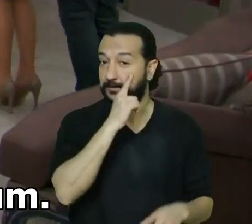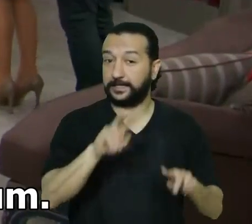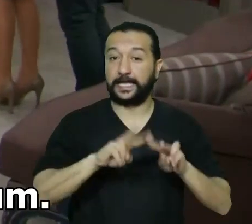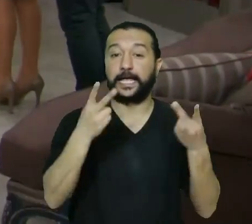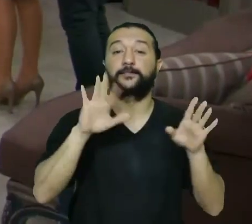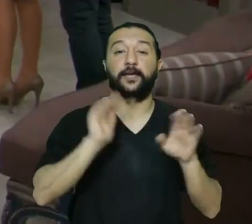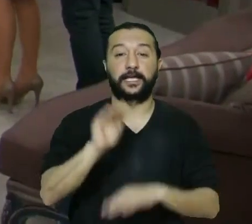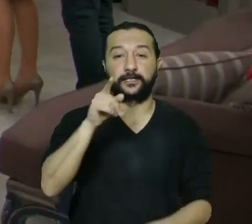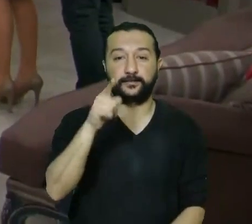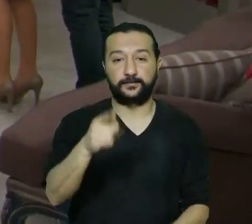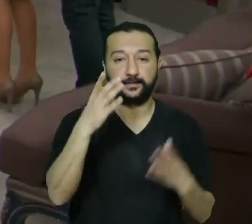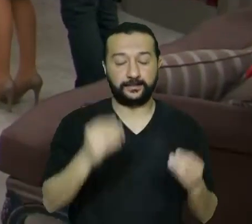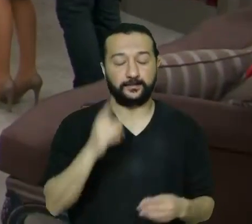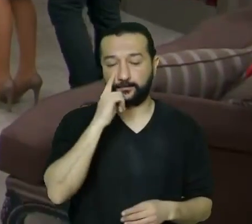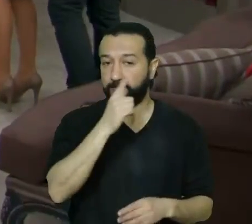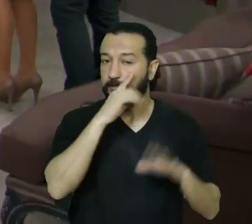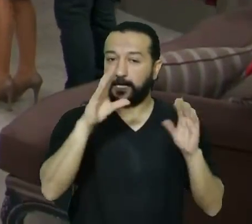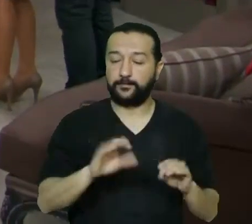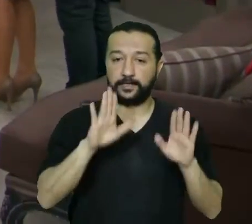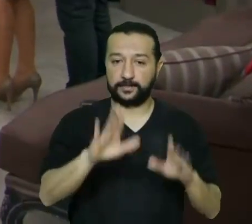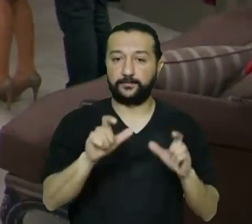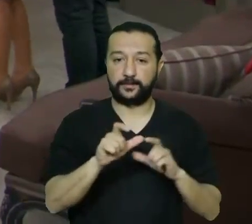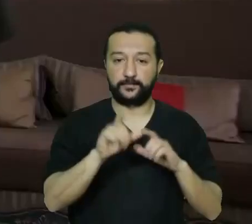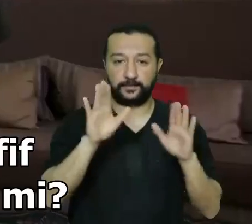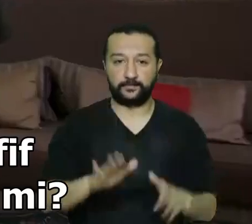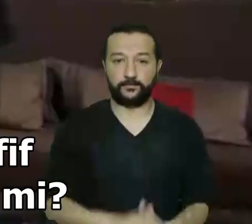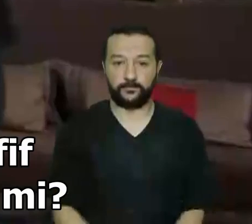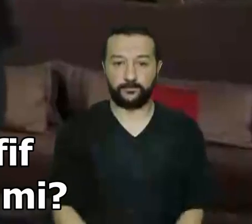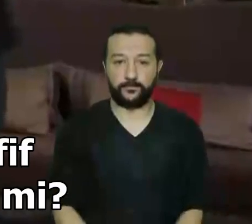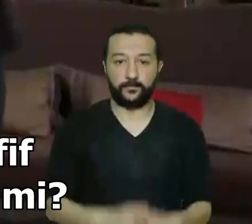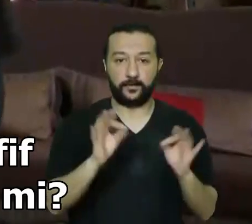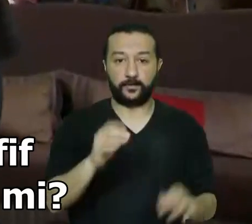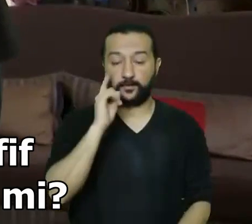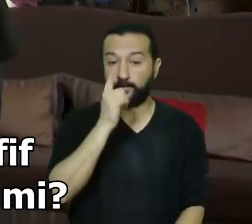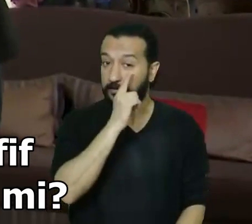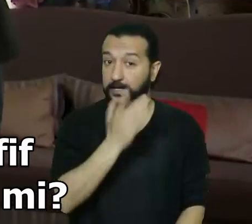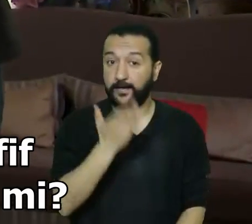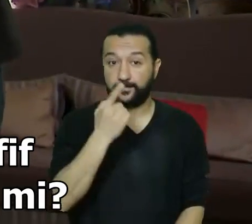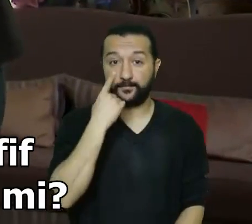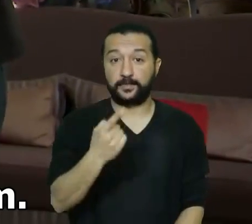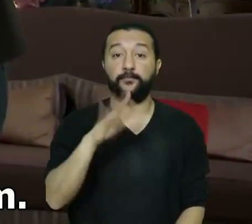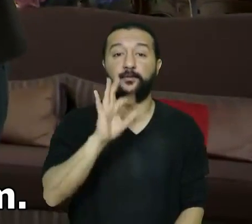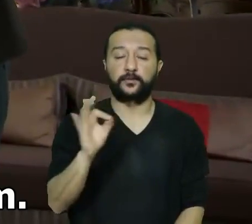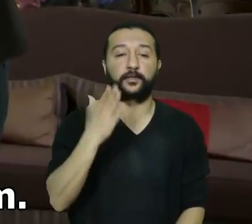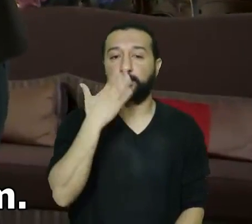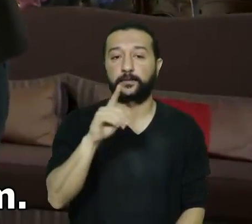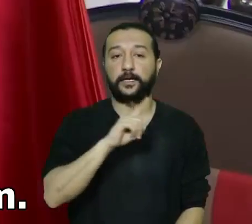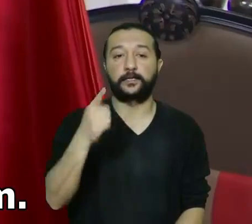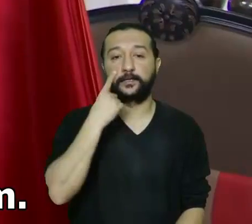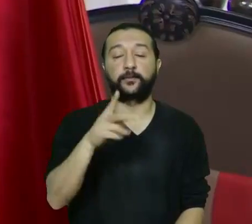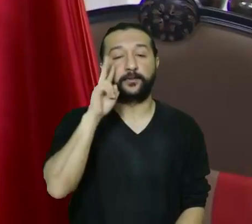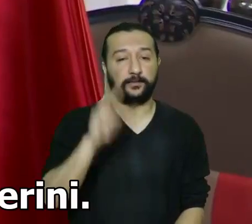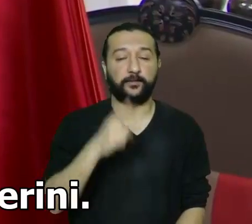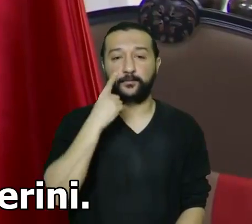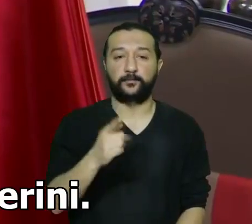açma hayatım. Açmıyorum, tamam mı? Açmıyorum Sarpişkom. Sen öyle gözlerini hafif aralayıp falan bakmıyorsun değil mi? Hayır aşkım, bakmıyorum